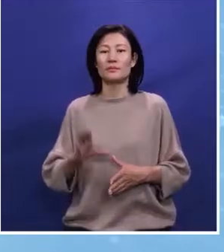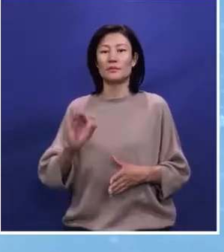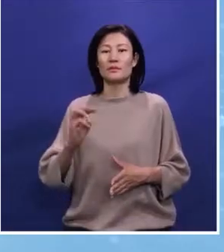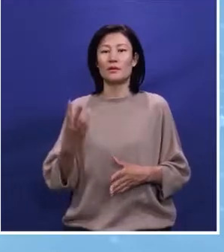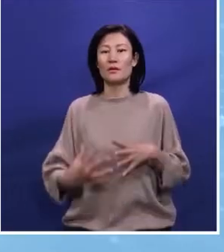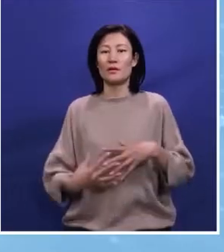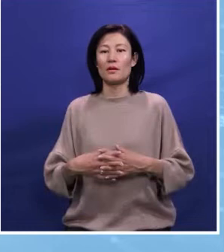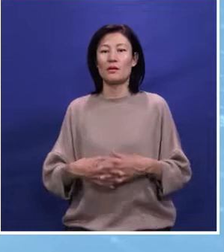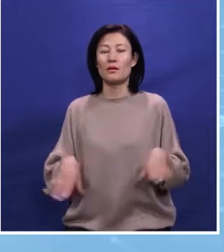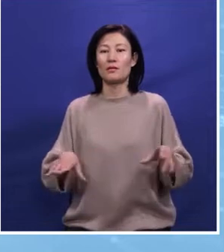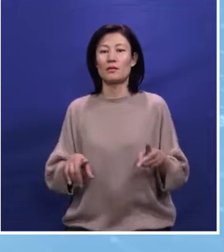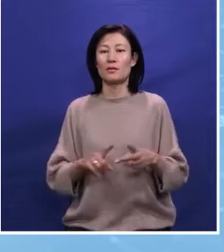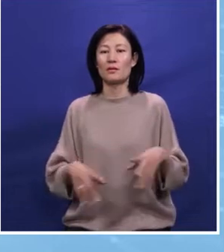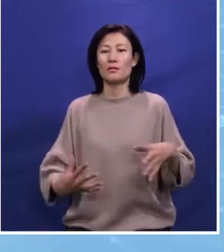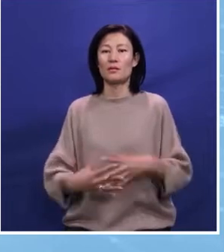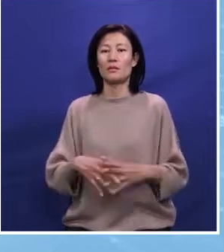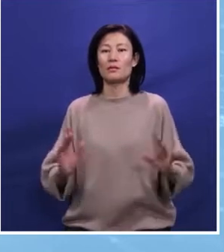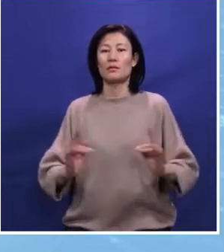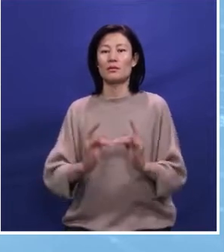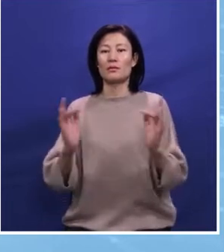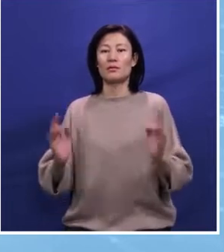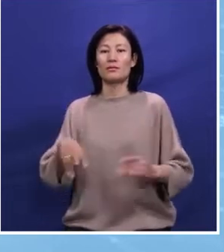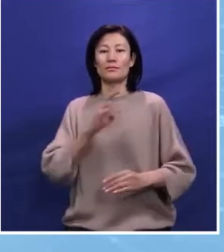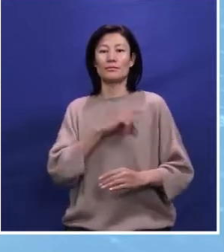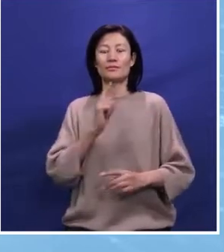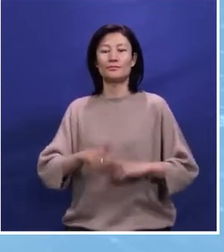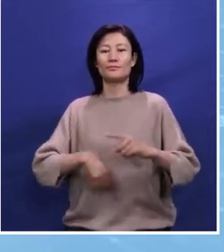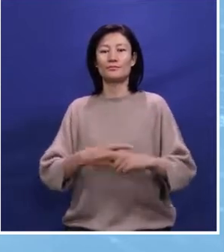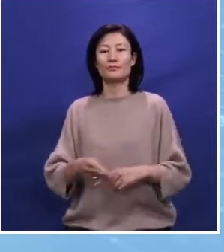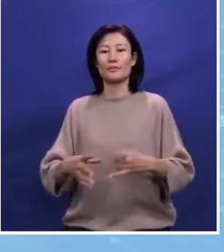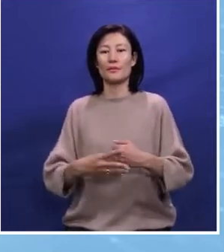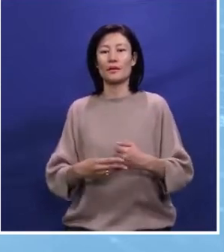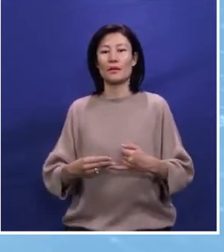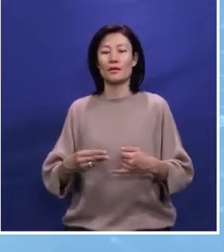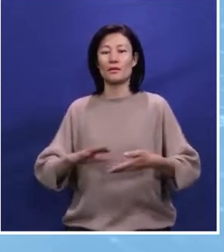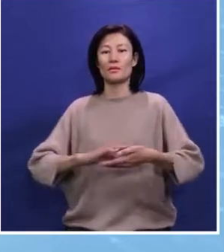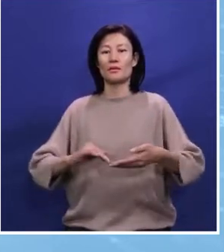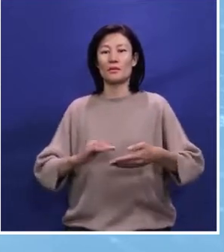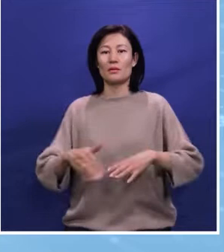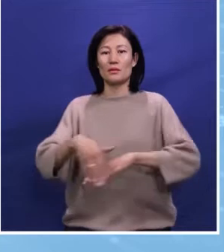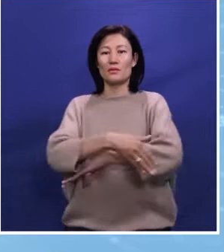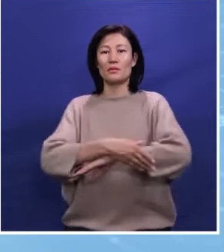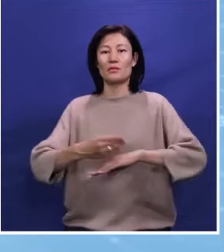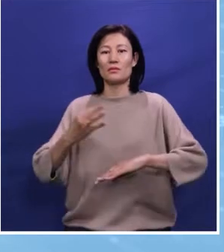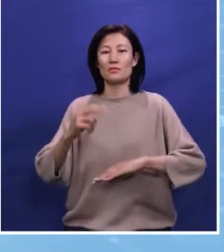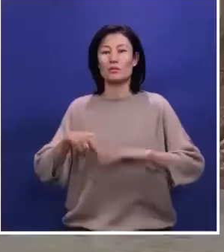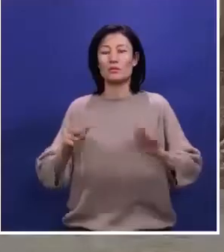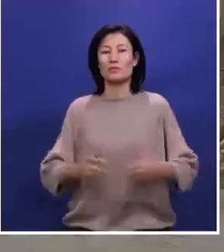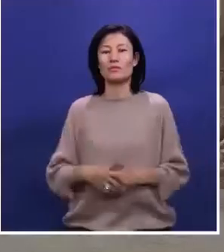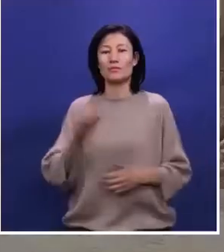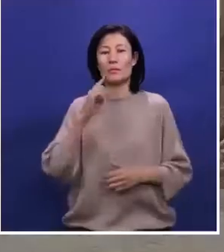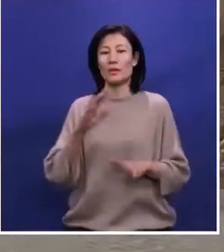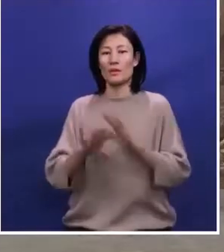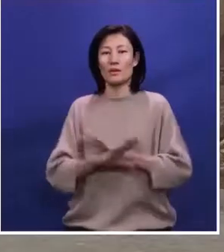Сарағаш ауданында қос ауылды жалғайтын көпір іске қосылды. Енді діттеген жеріне шақырымдап жол жүретін жолаушыларға